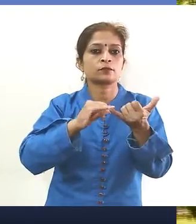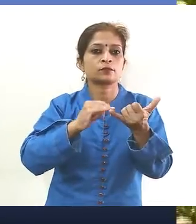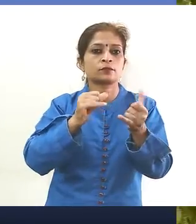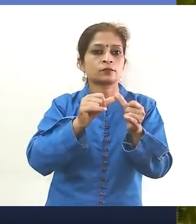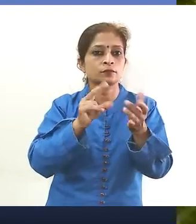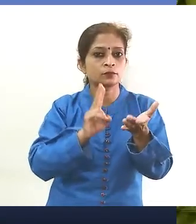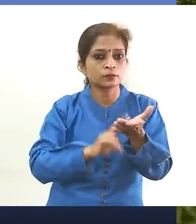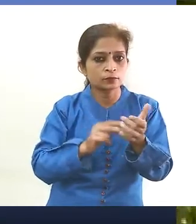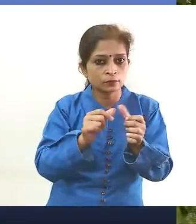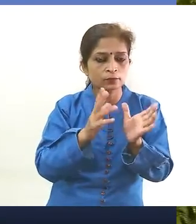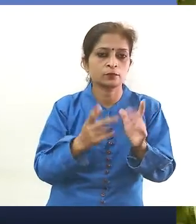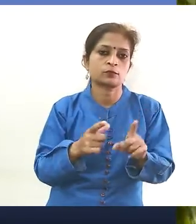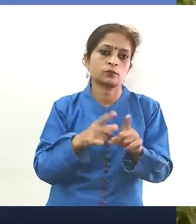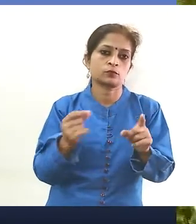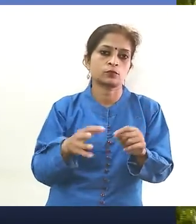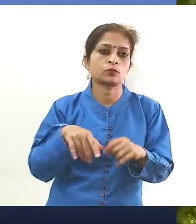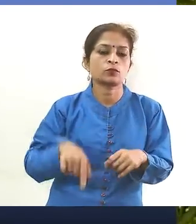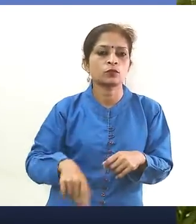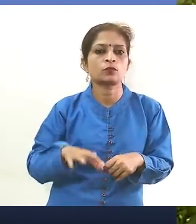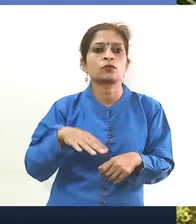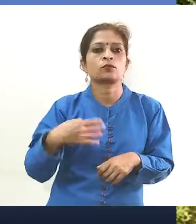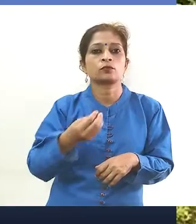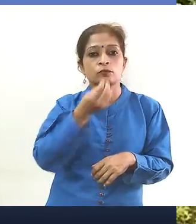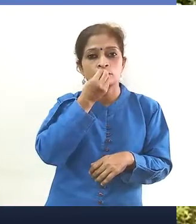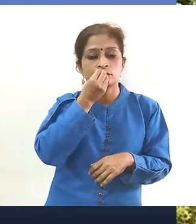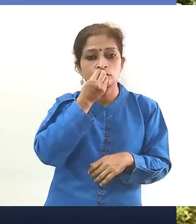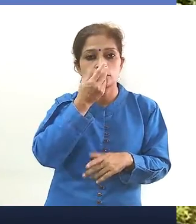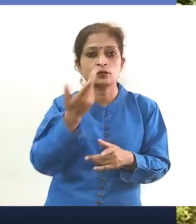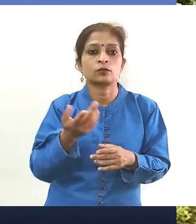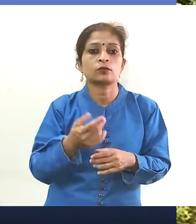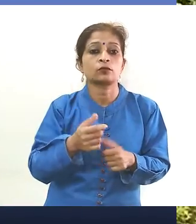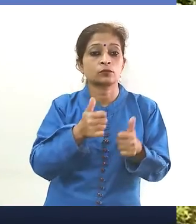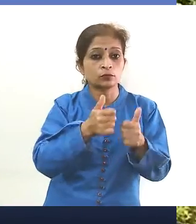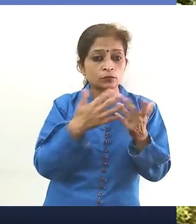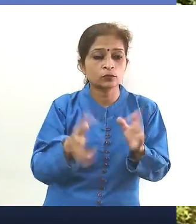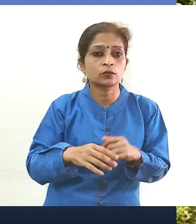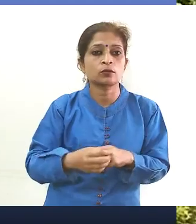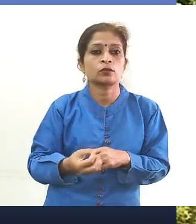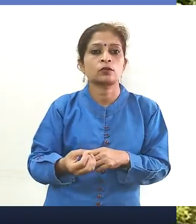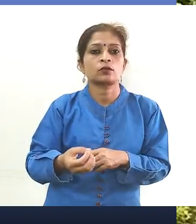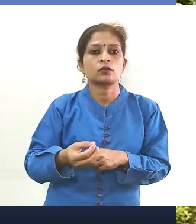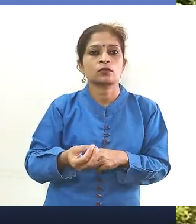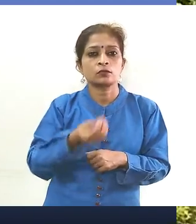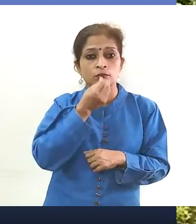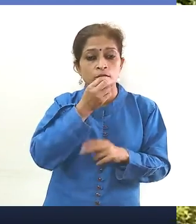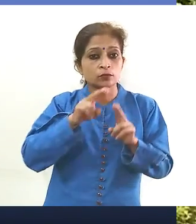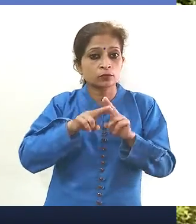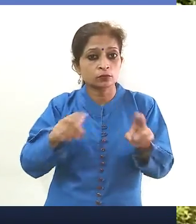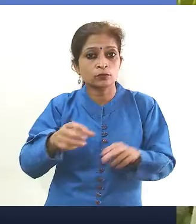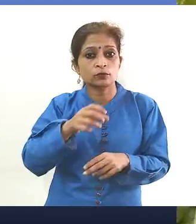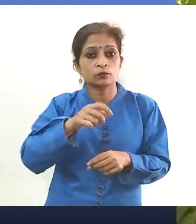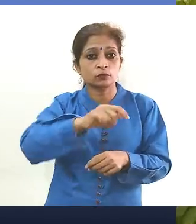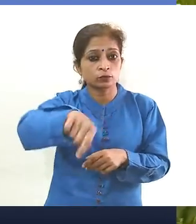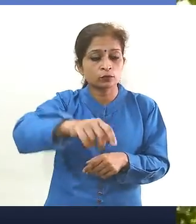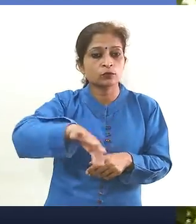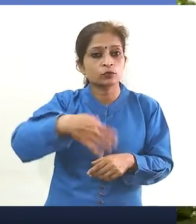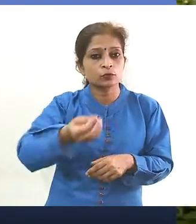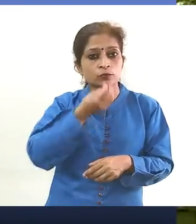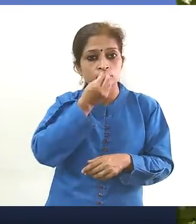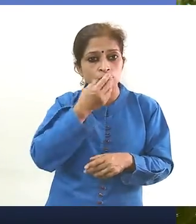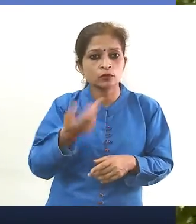हुआ खाना खाएं, चबा चबा के खाना खाएं। खाने के 1 घंटे बाद पानी पिए, सुबह दही, दोपहर छाछ, रात को खाने के 1 घंटे बाद दूध